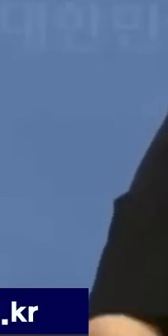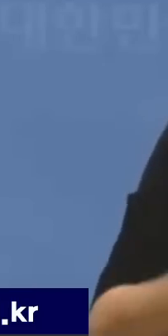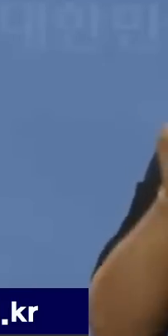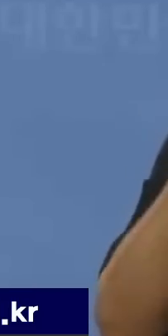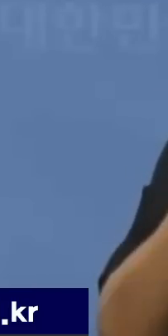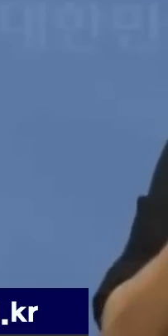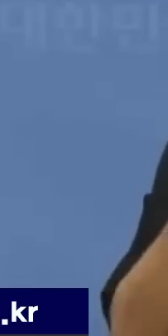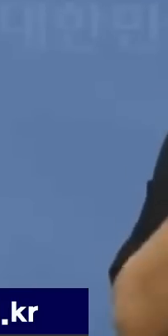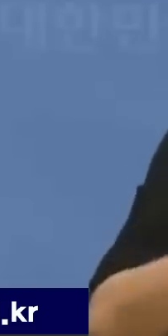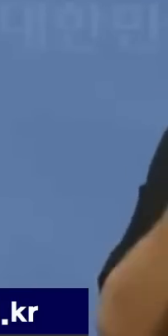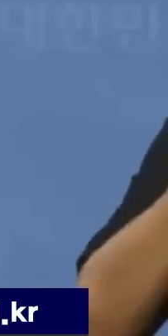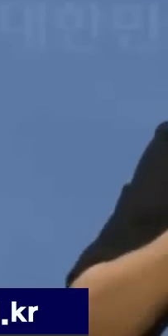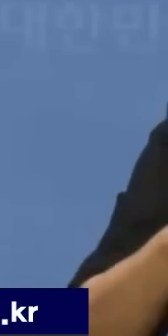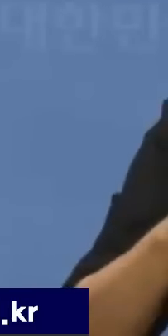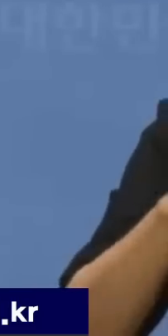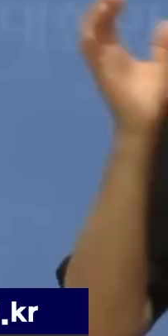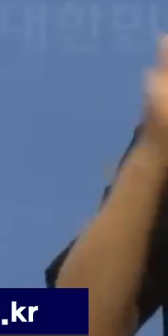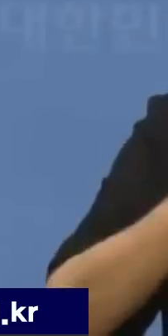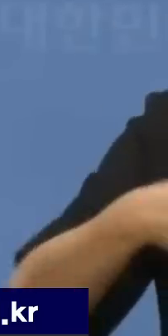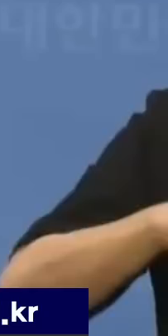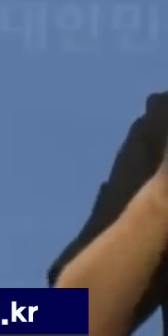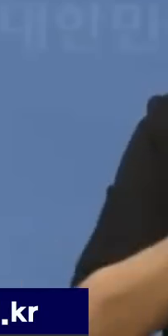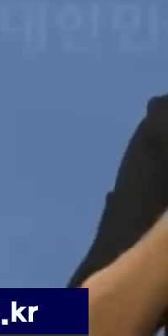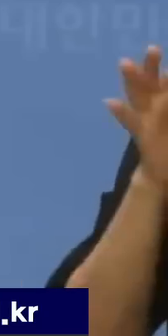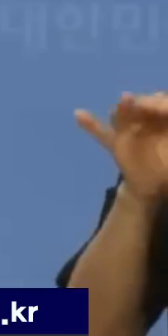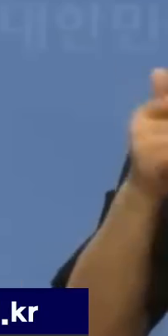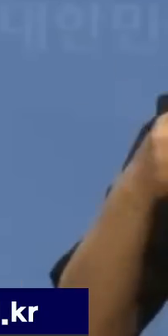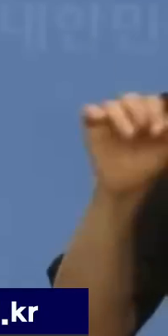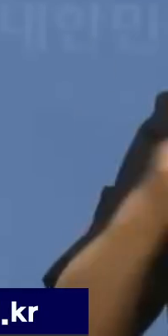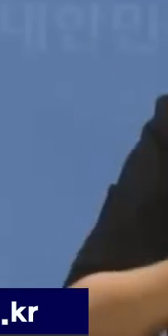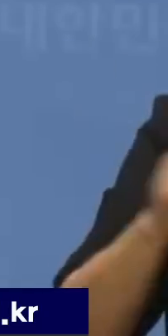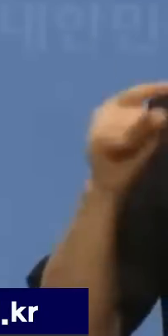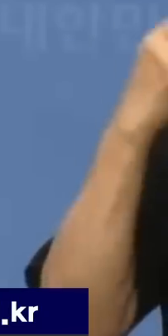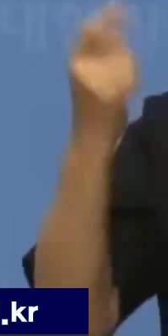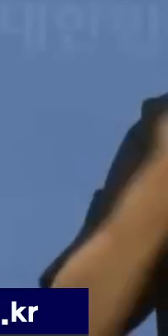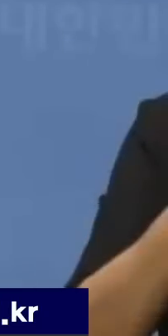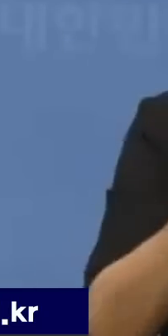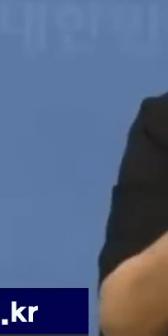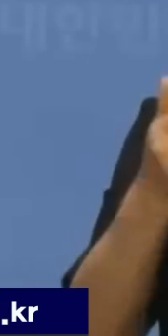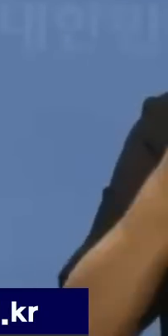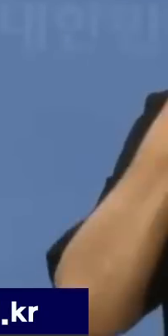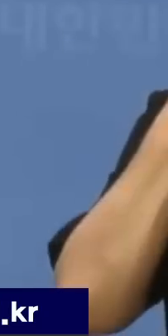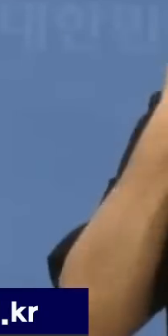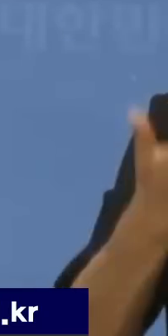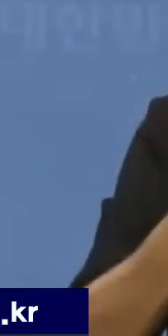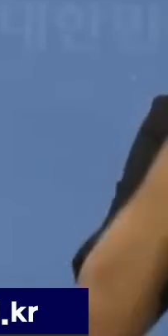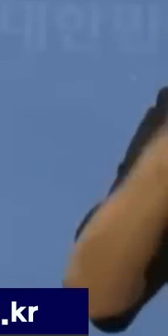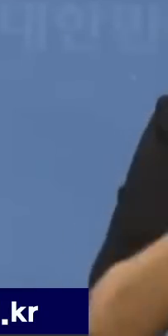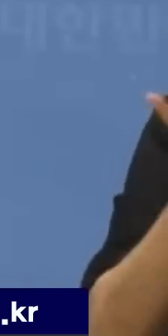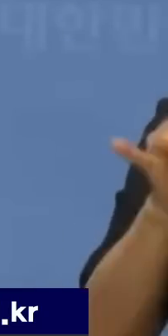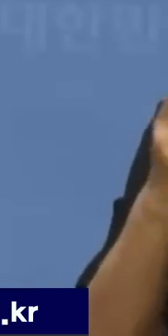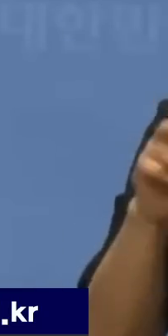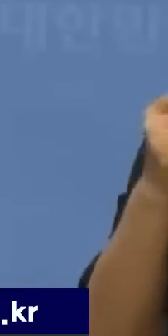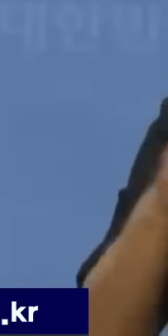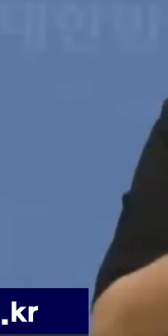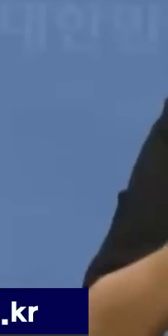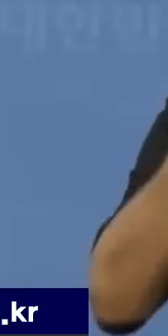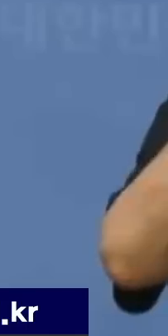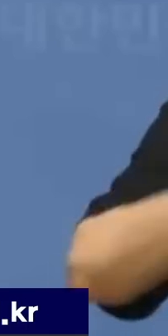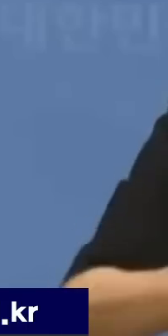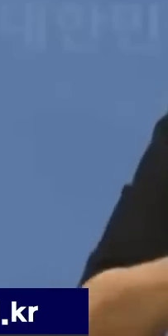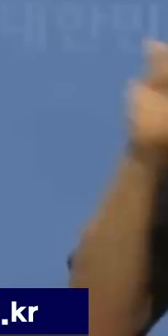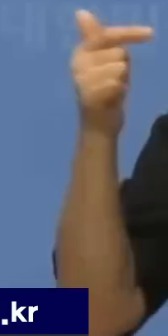화석연료로부터 벗어나려는 노력을 해야 합니다 에너지 요금 정상화로 시장 신호를 정확히 줘서 에너지 효율을